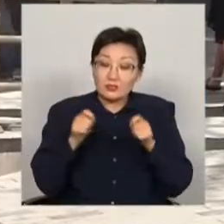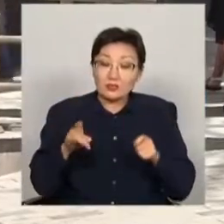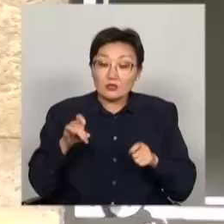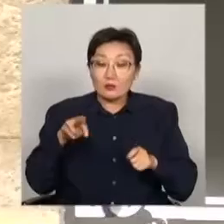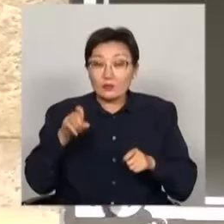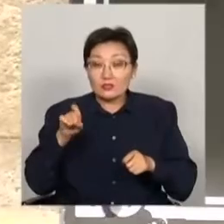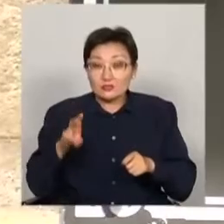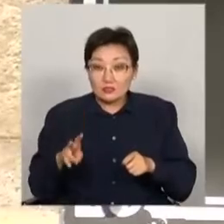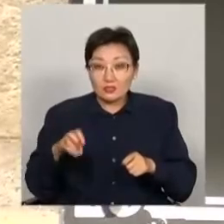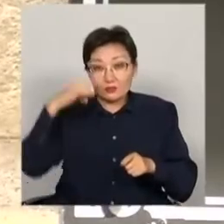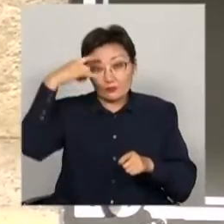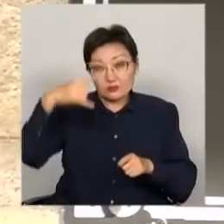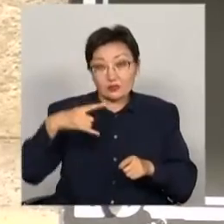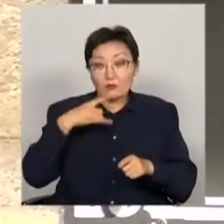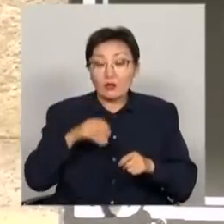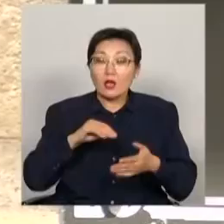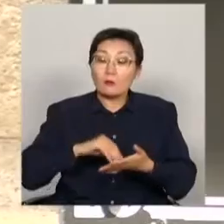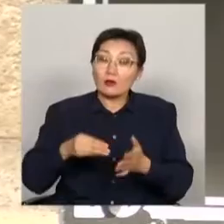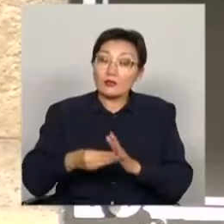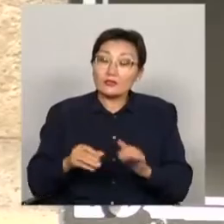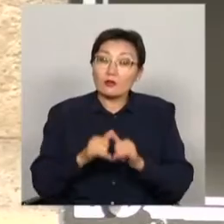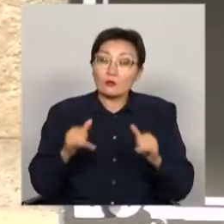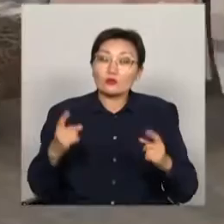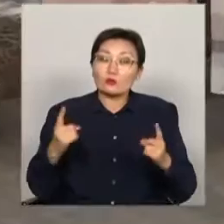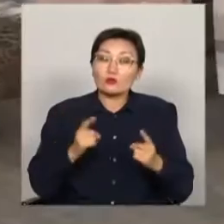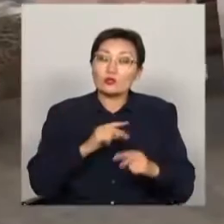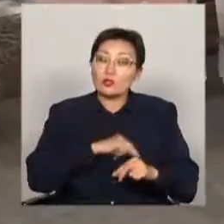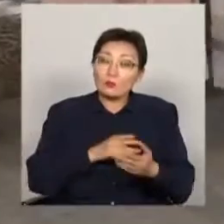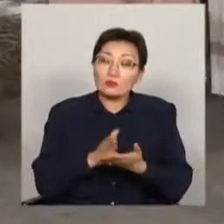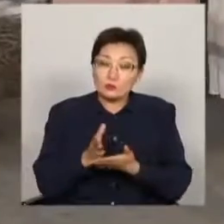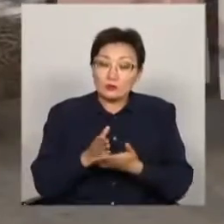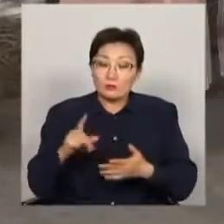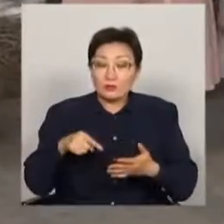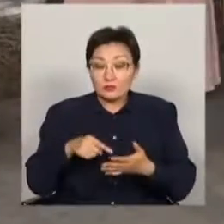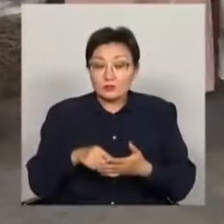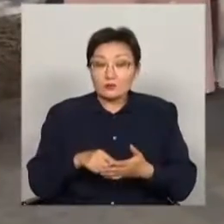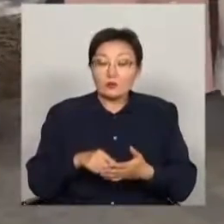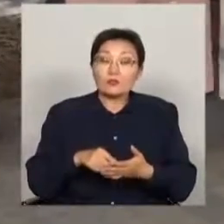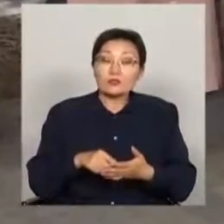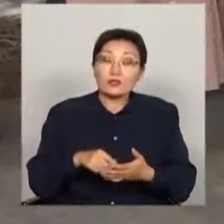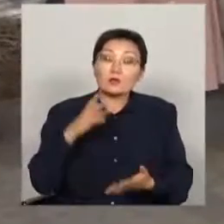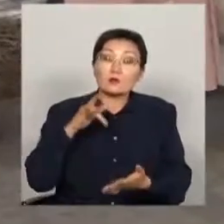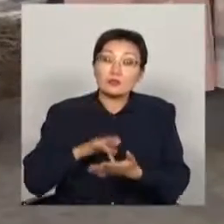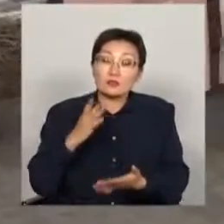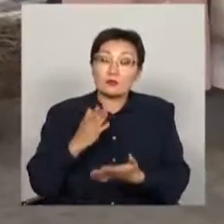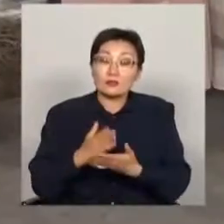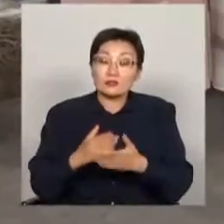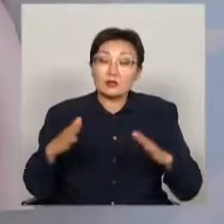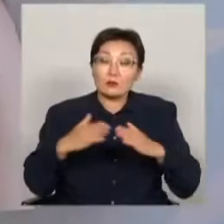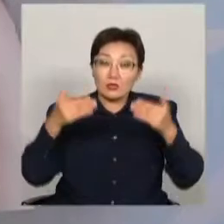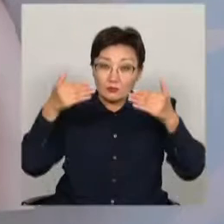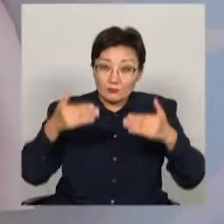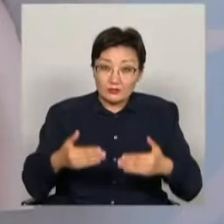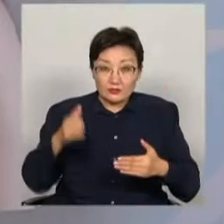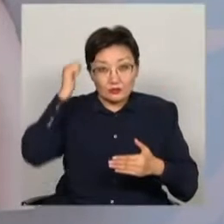Рамазан Салығұлының еліміздегі балеттің дамуына қосқан еңбегі өлшеусіз. Мегаполистің бел ортасында орналасқан үйдің қабырғасына